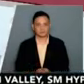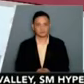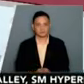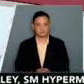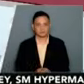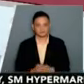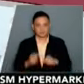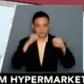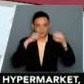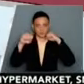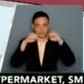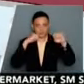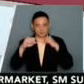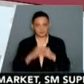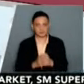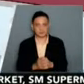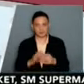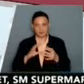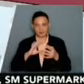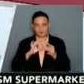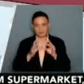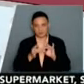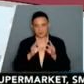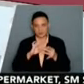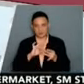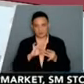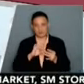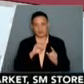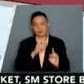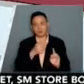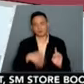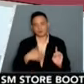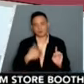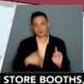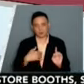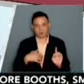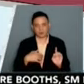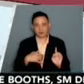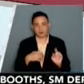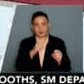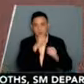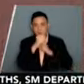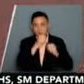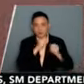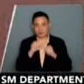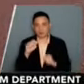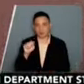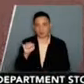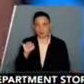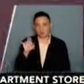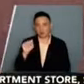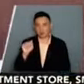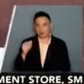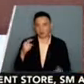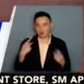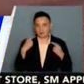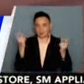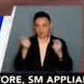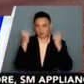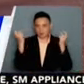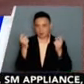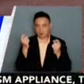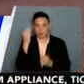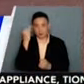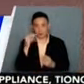Buhay pa ang Olympic medal dream para sa Pinoy boxer na si Ira Villegas. Double celebration para kay Ira. Bukod sa